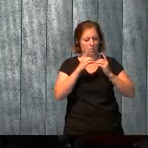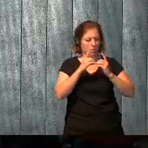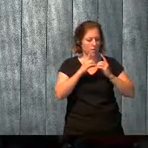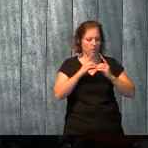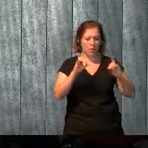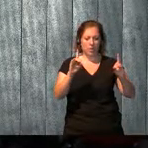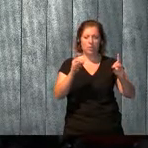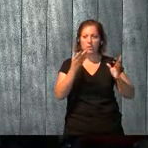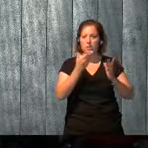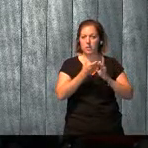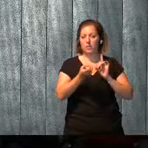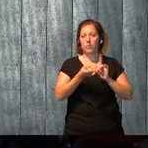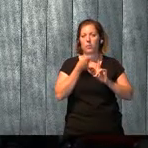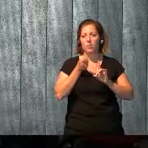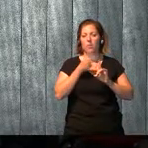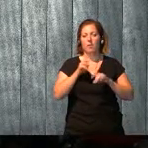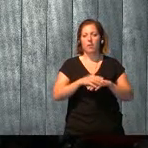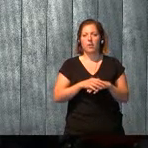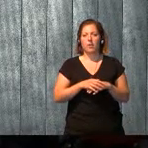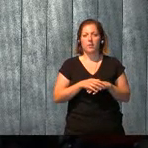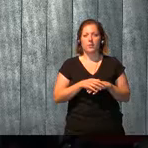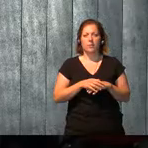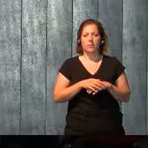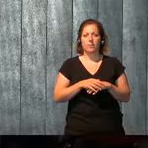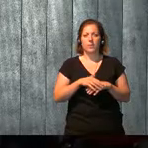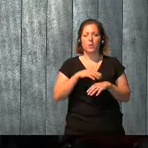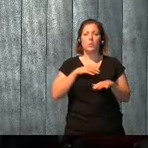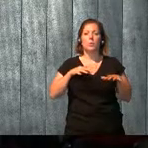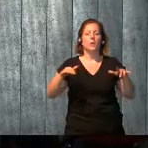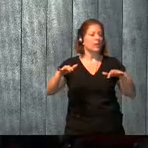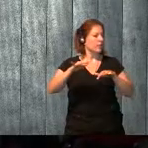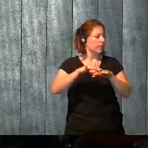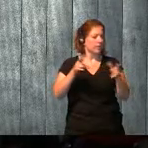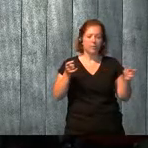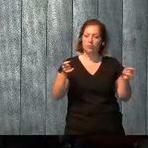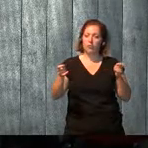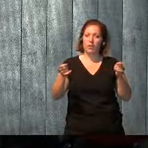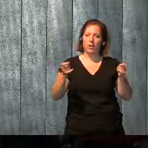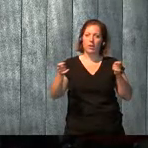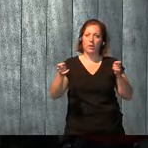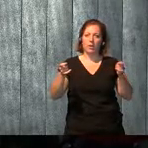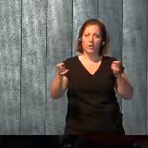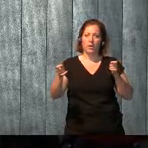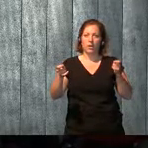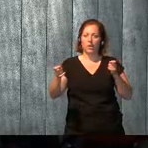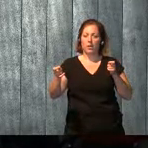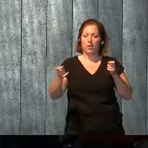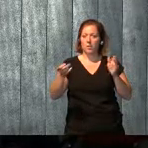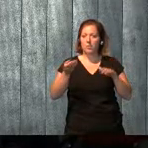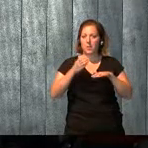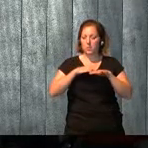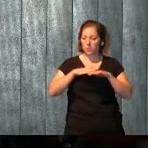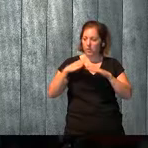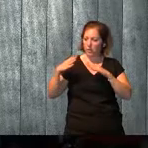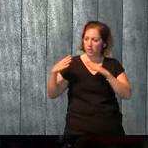Nous sommes convaincus que nous gérons des espaces qui ne sont pas dilatables, mais les populations...